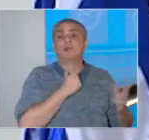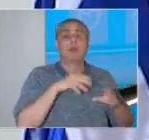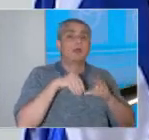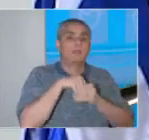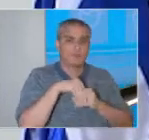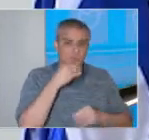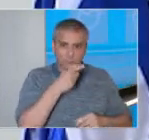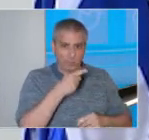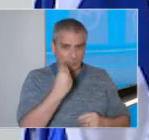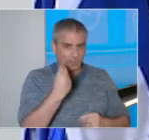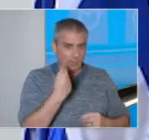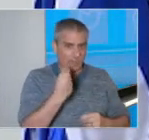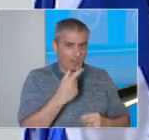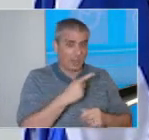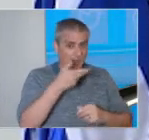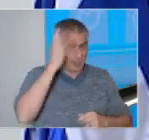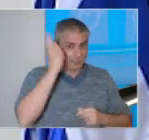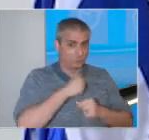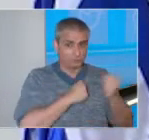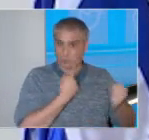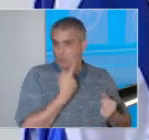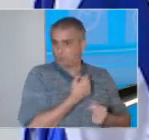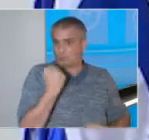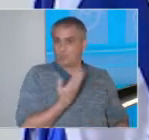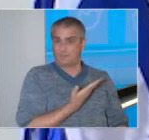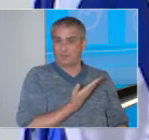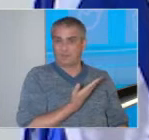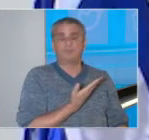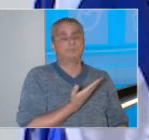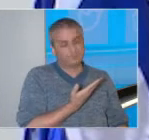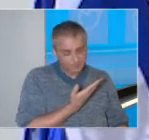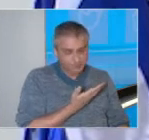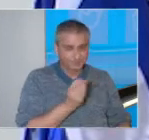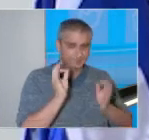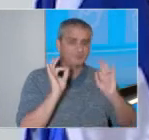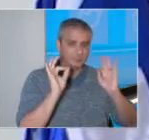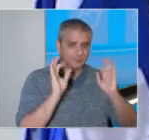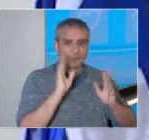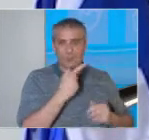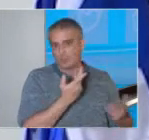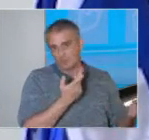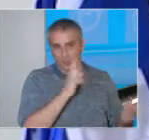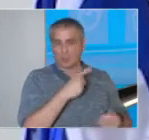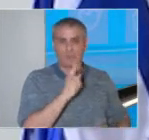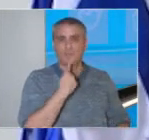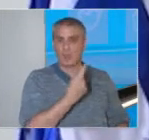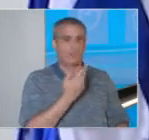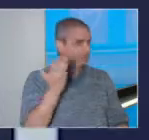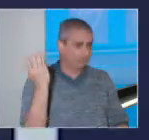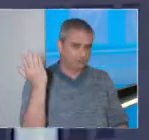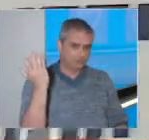בקלפי... רגע, אני שואל לך, לפיד הוא שמאל? הוא בעצמו אומר שהוא ימין. בסדר, יכול להיות, הוא יכול גם להגיד